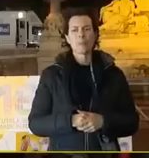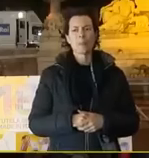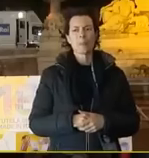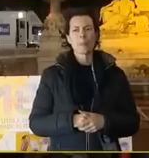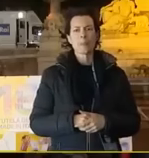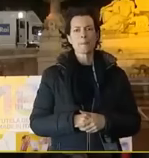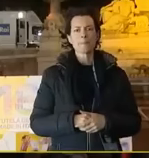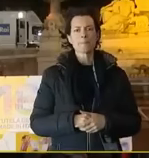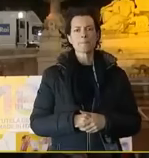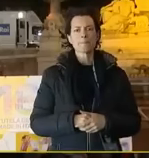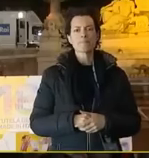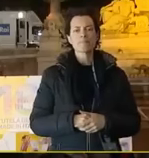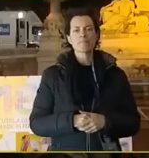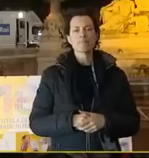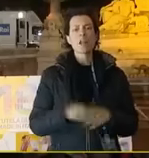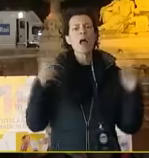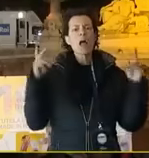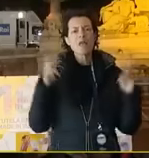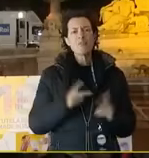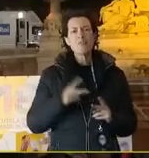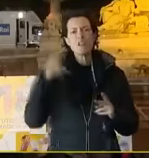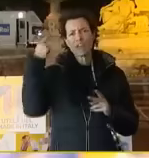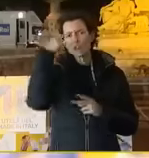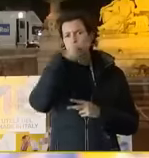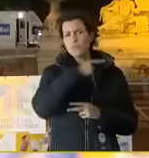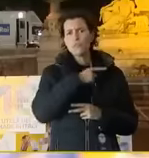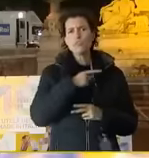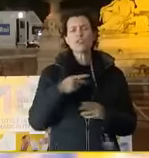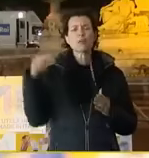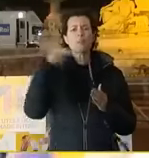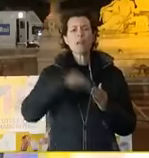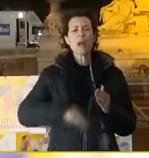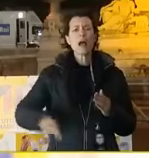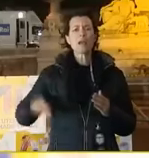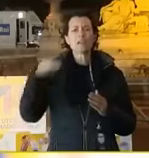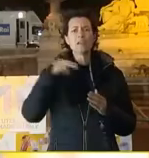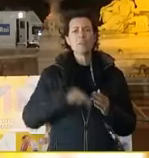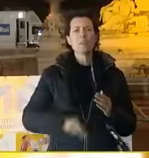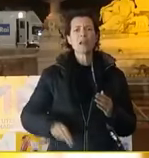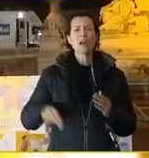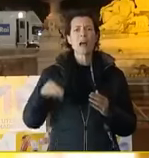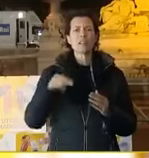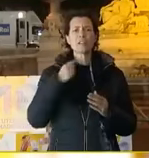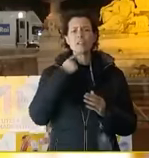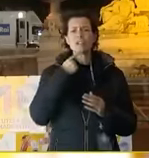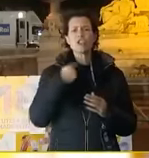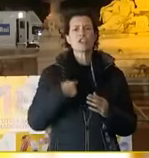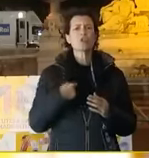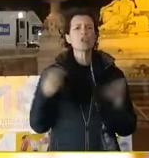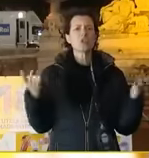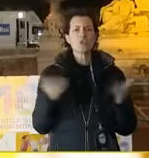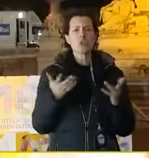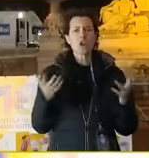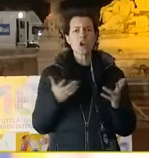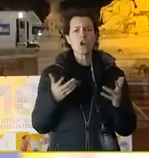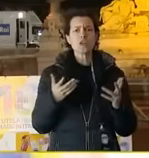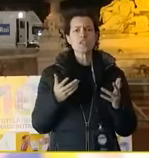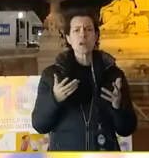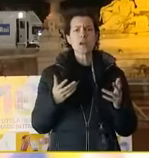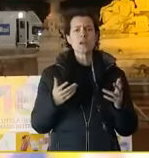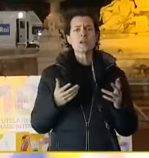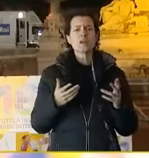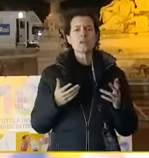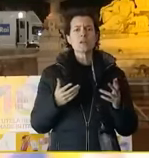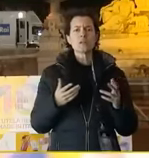Ed è maledettamente difficile quando per anni ci hanno bombardato con messaggi di un certo tipo. Ma si può fare. Noi lo